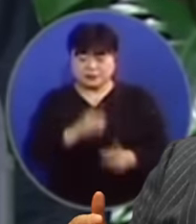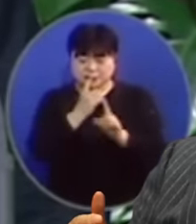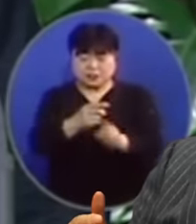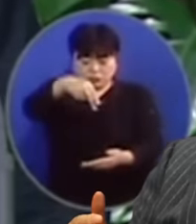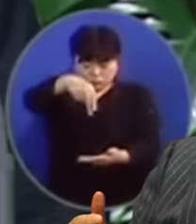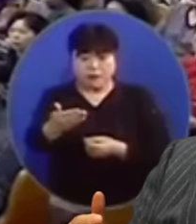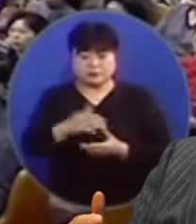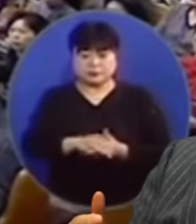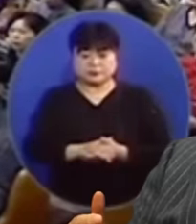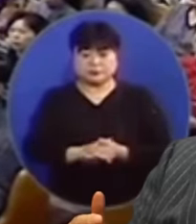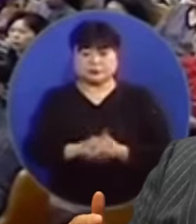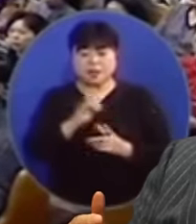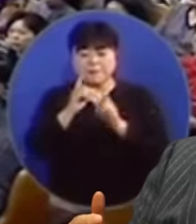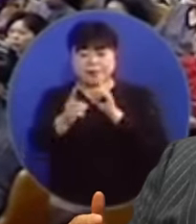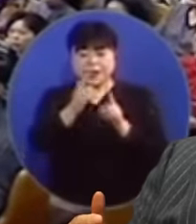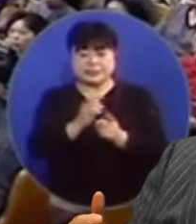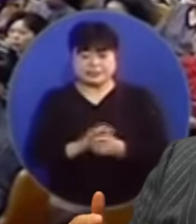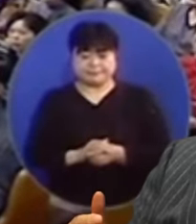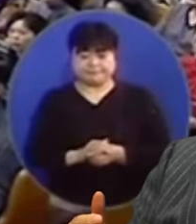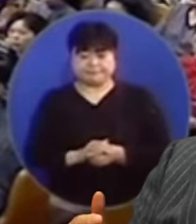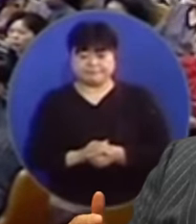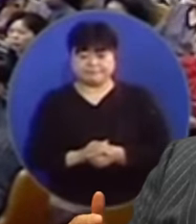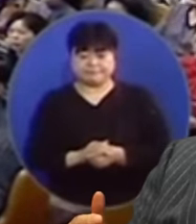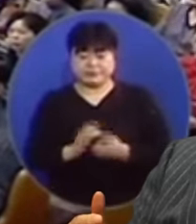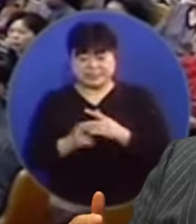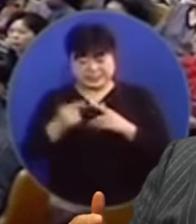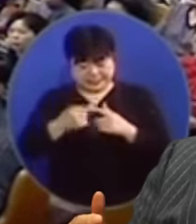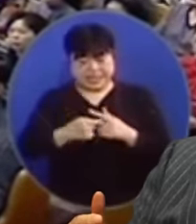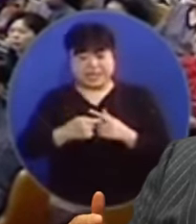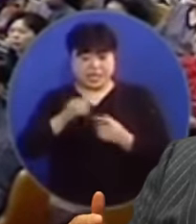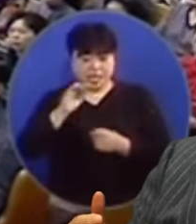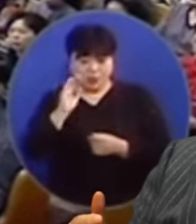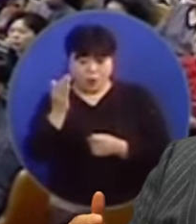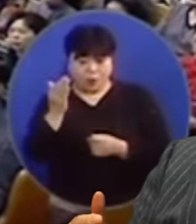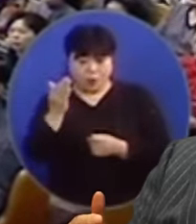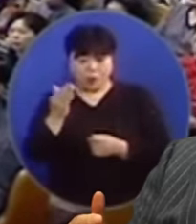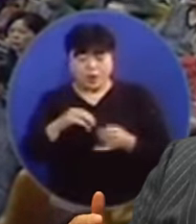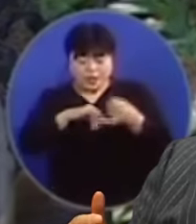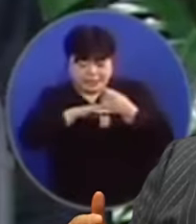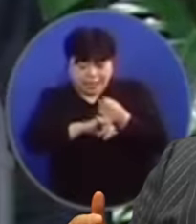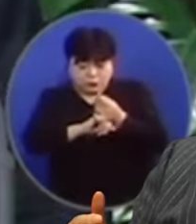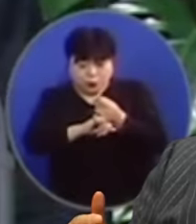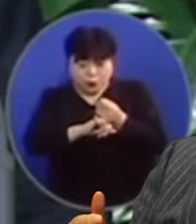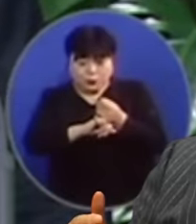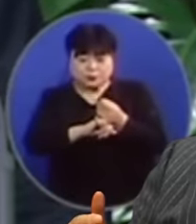수 있는 것입니다. 말씀을 이해해야 되고 그 다음에 약속이